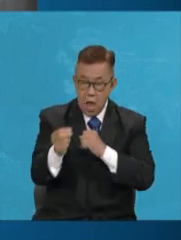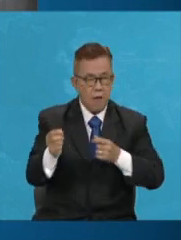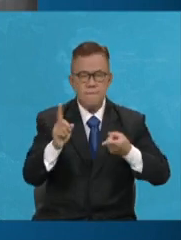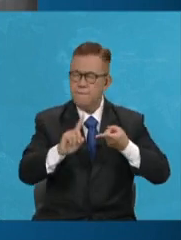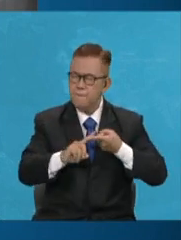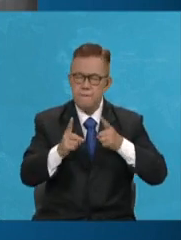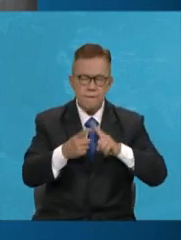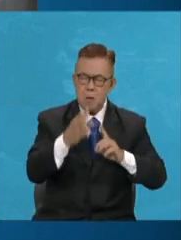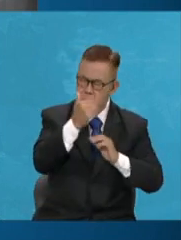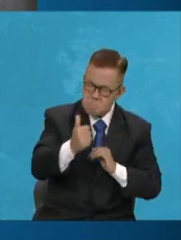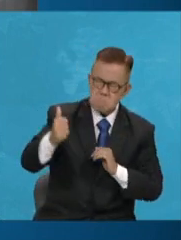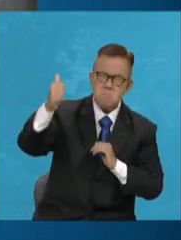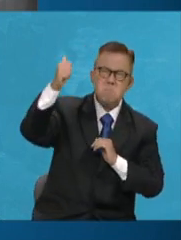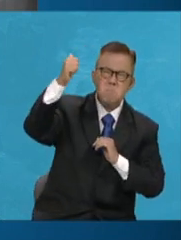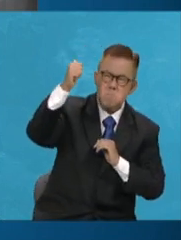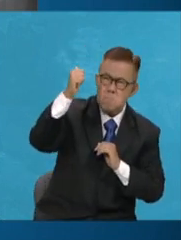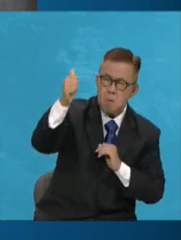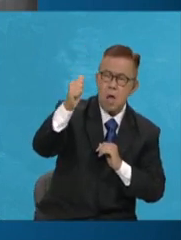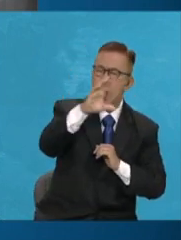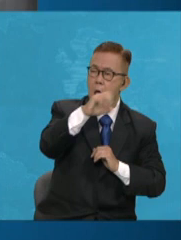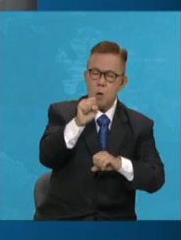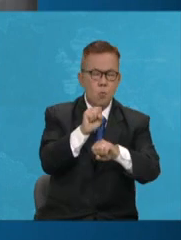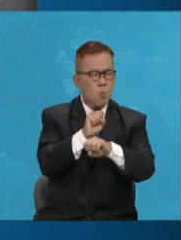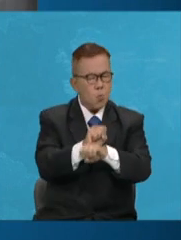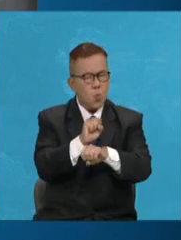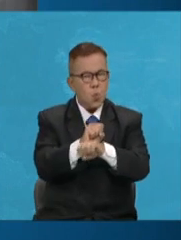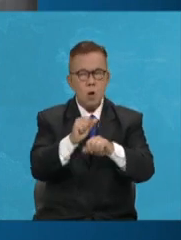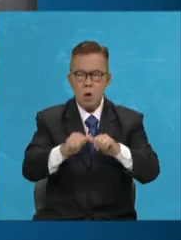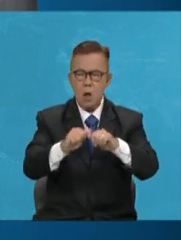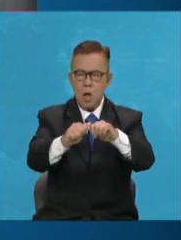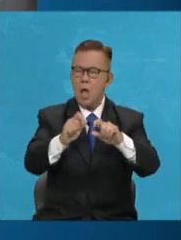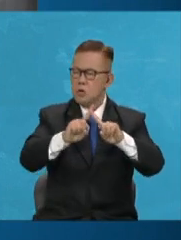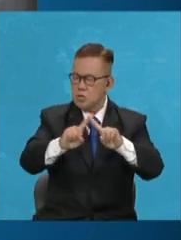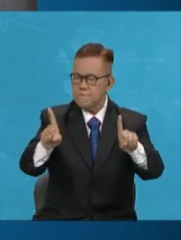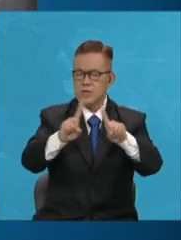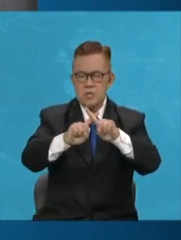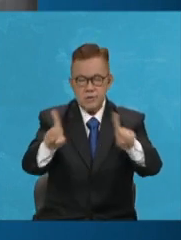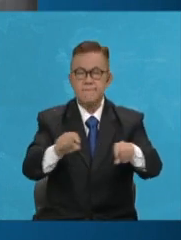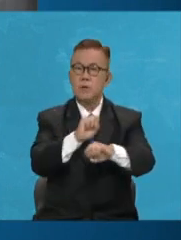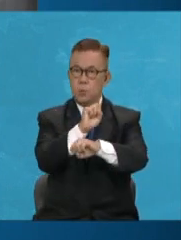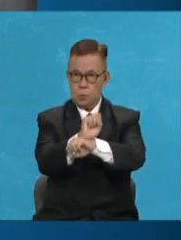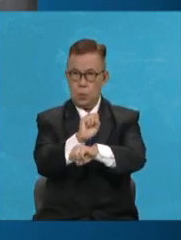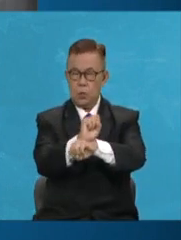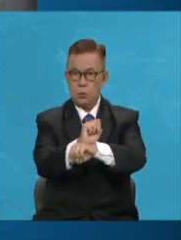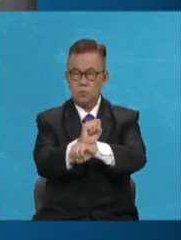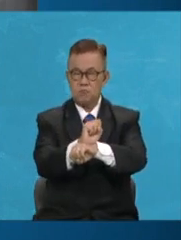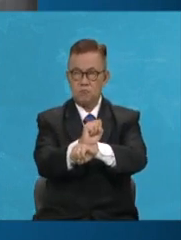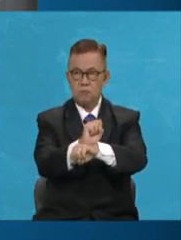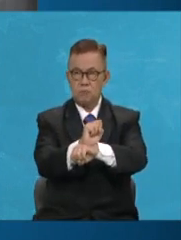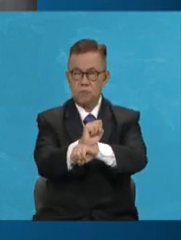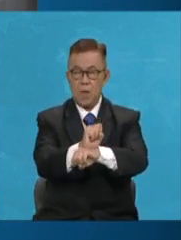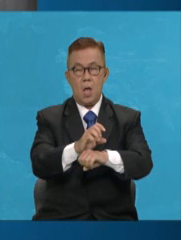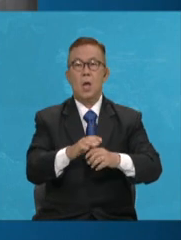sangat baik dan erat serta terus bekerjasama rapat dalam bidang-bidang berkepentingan bersama seperti perdagangan